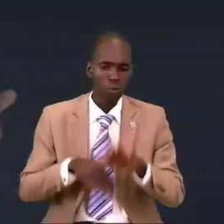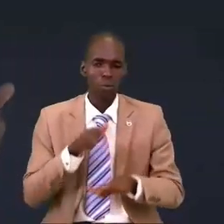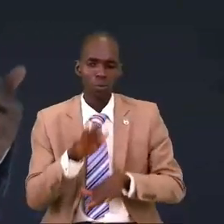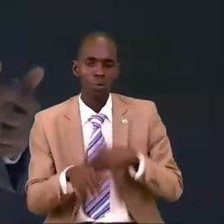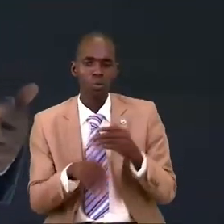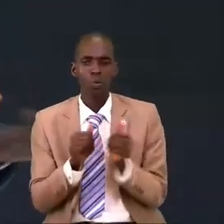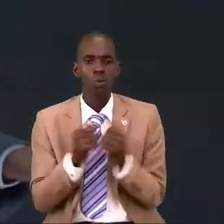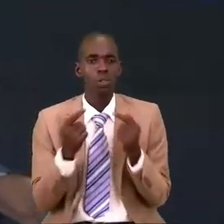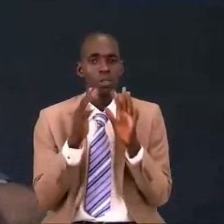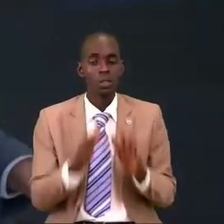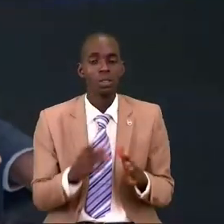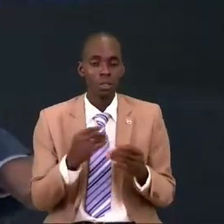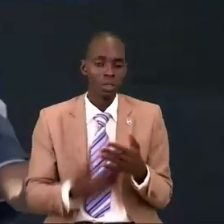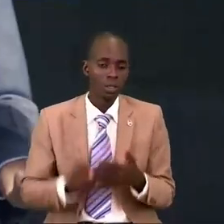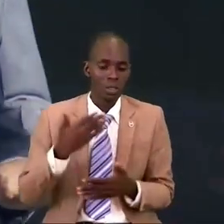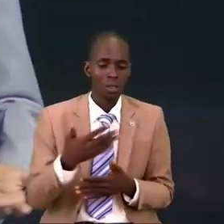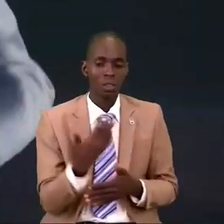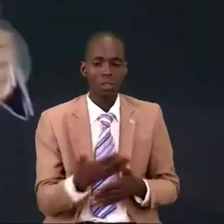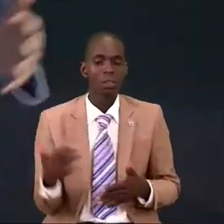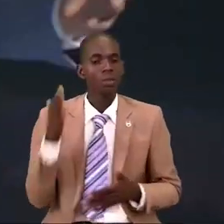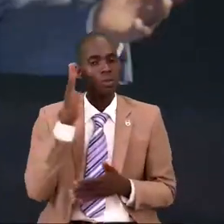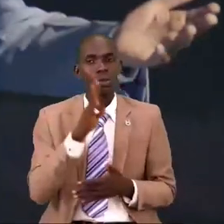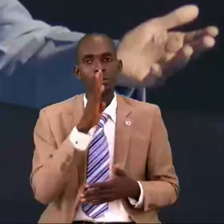des pécheurs.